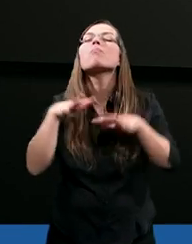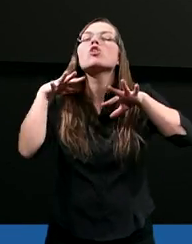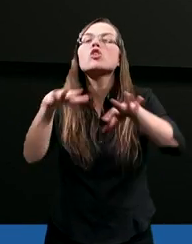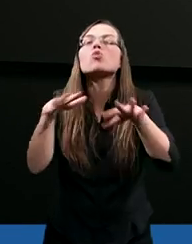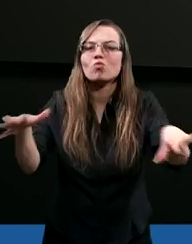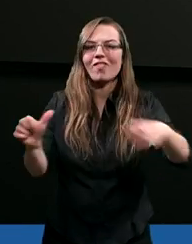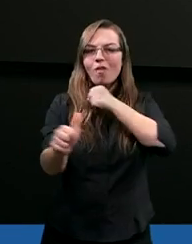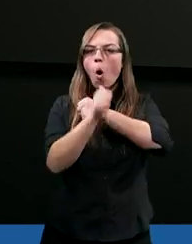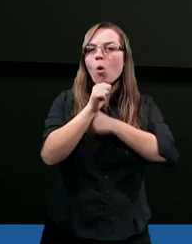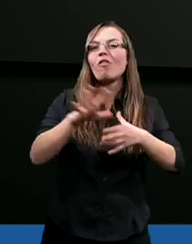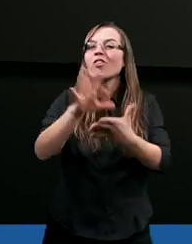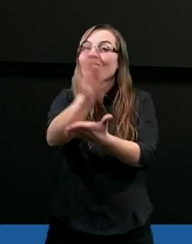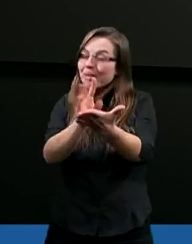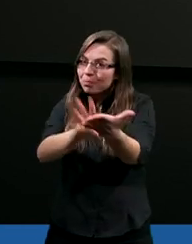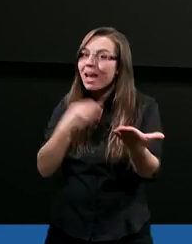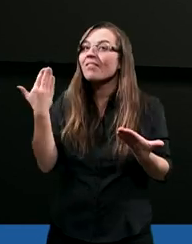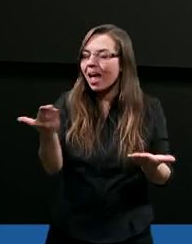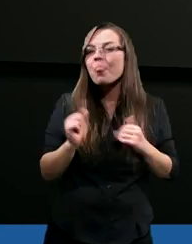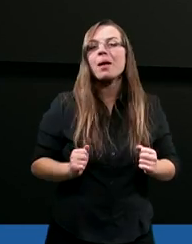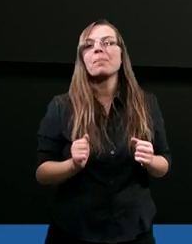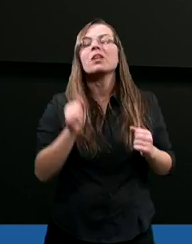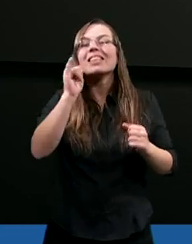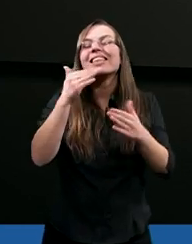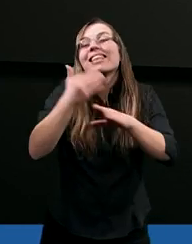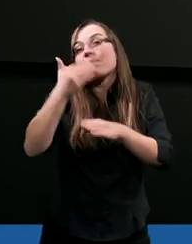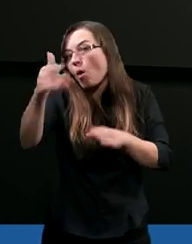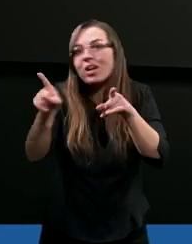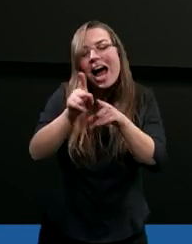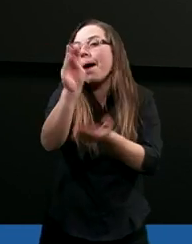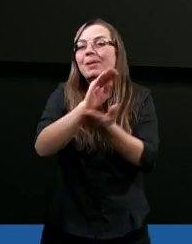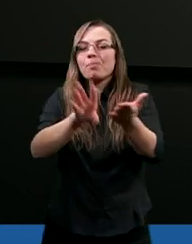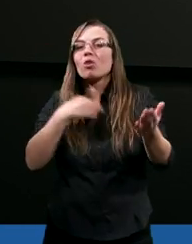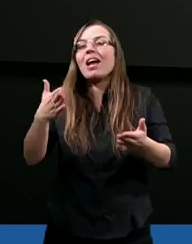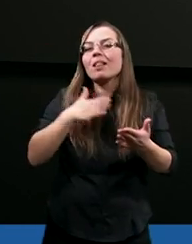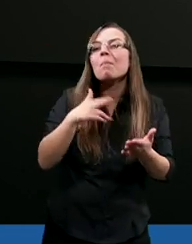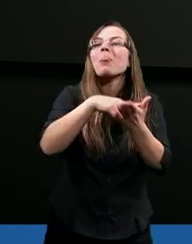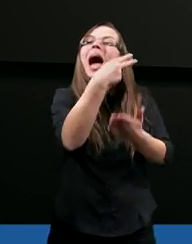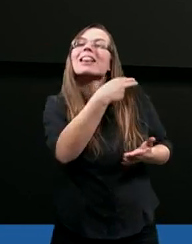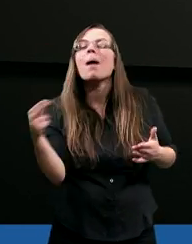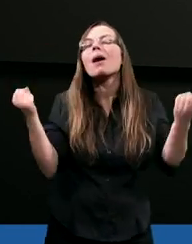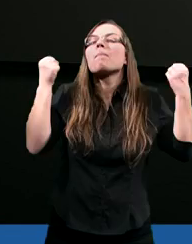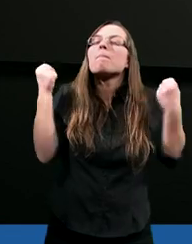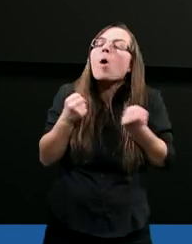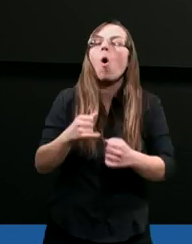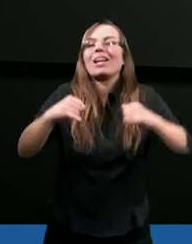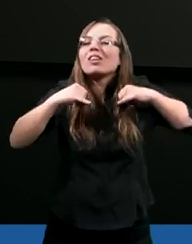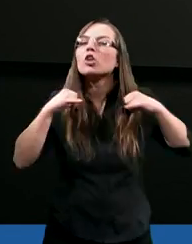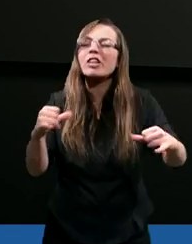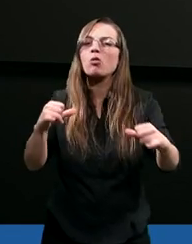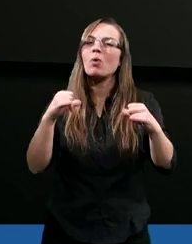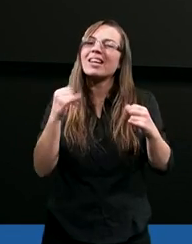dowodów w Piśmie Świętym. Ja wierzę, że też i poza Pismem Świętym na temat mocy, siły,